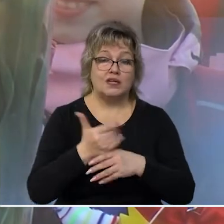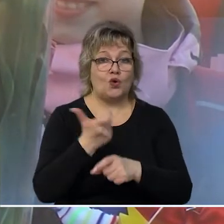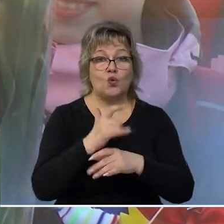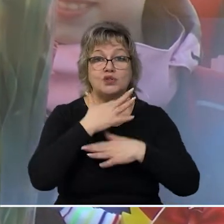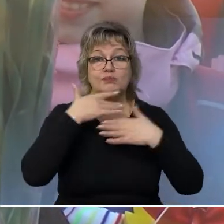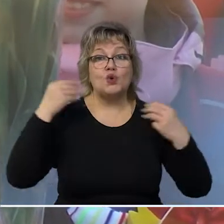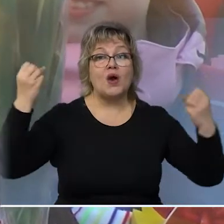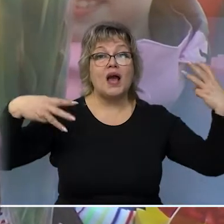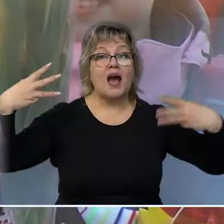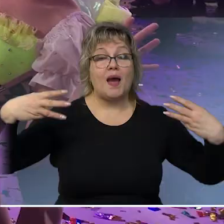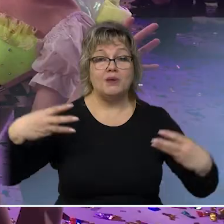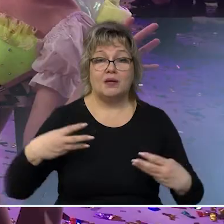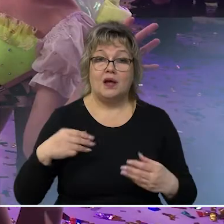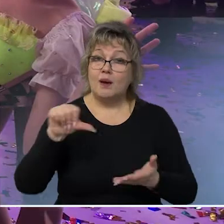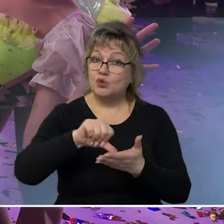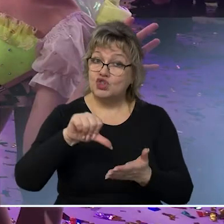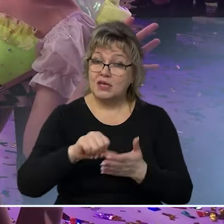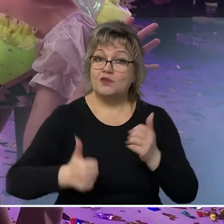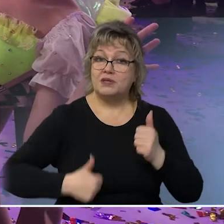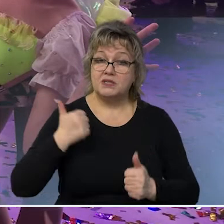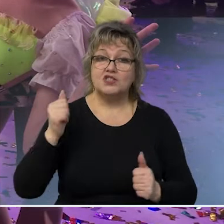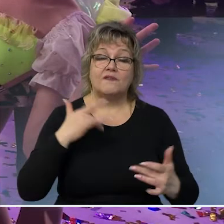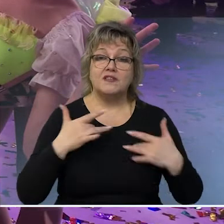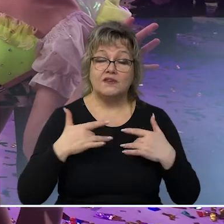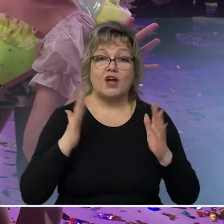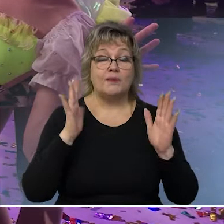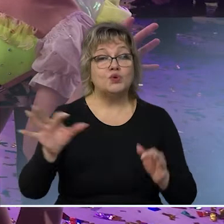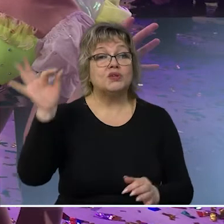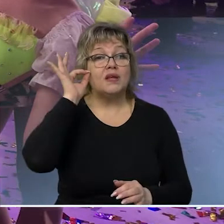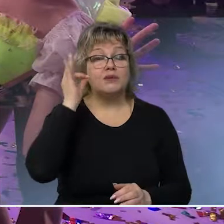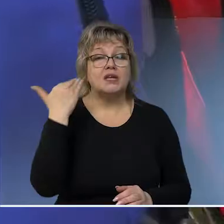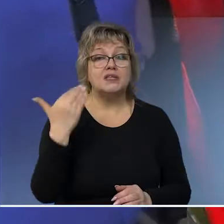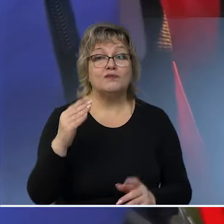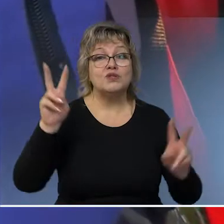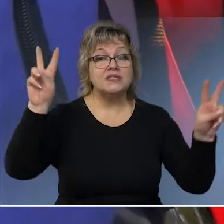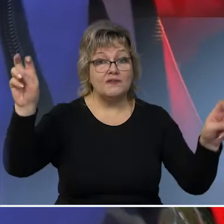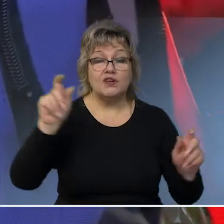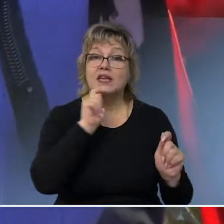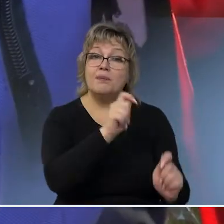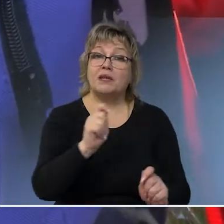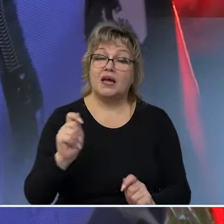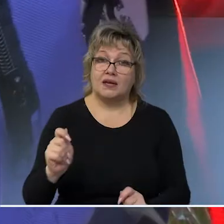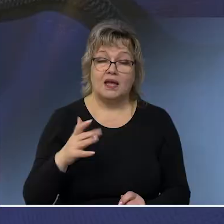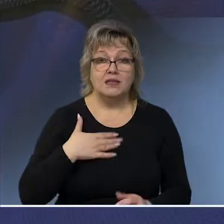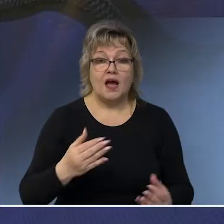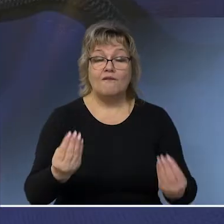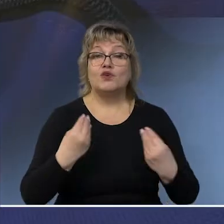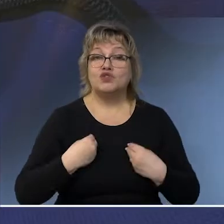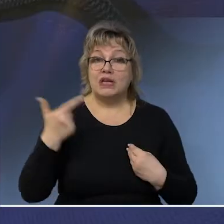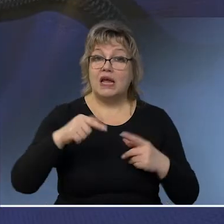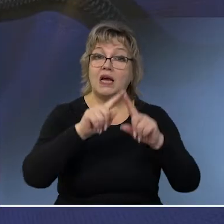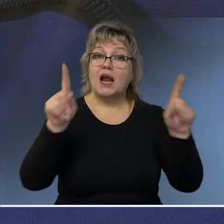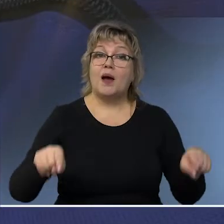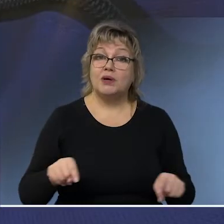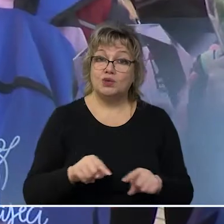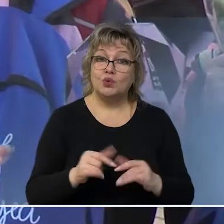сцена, очень много камер. Об участии в престижном фестивале будут напоминать его символы и подарки. Нам вручили